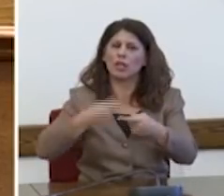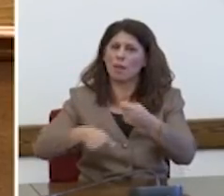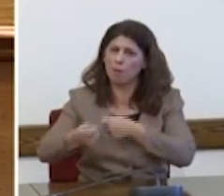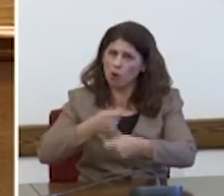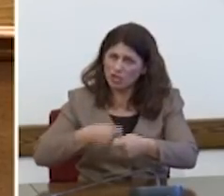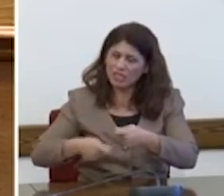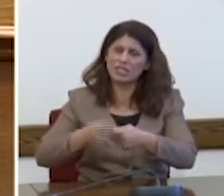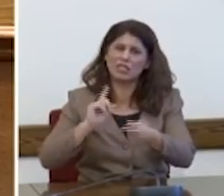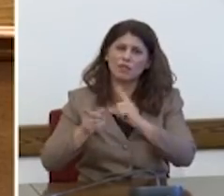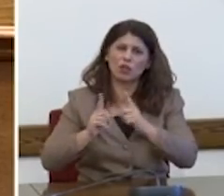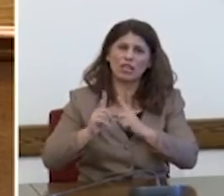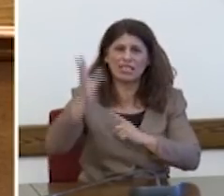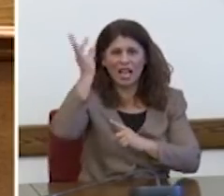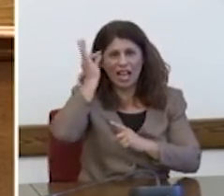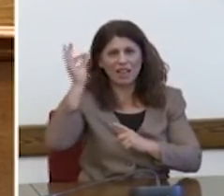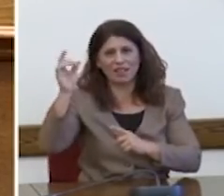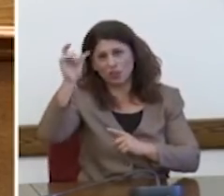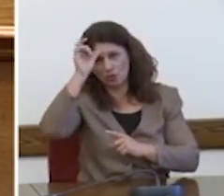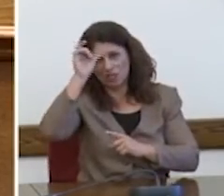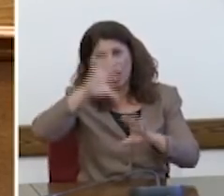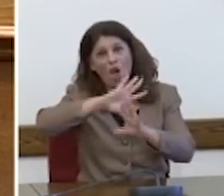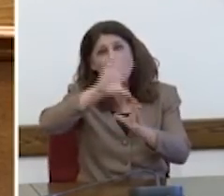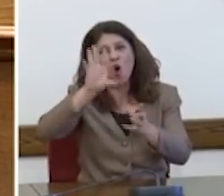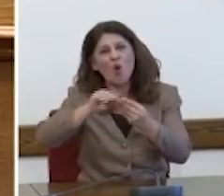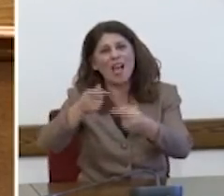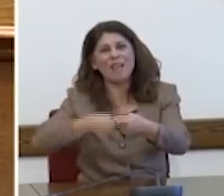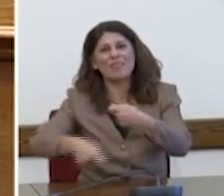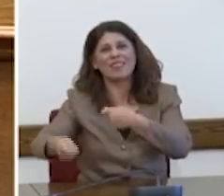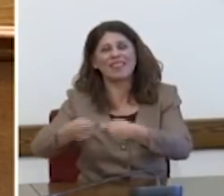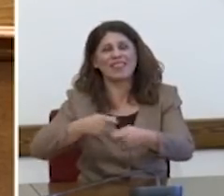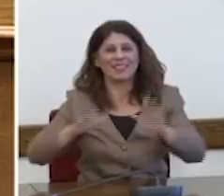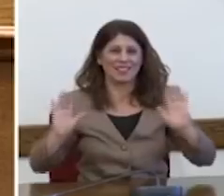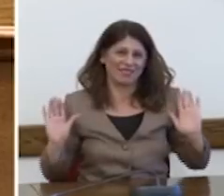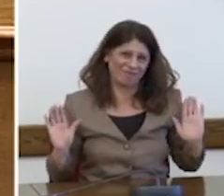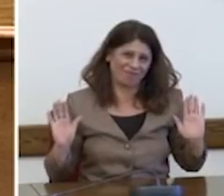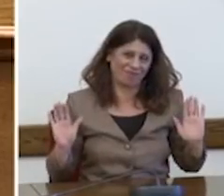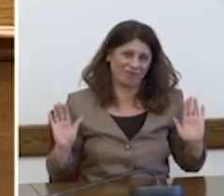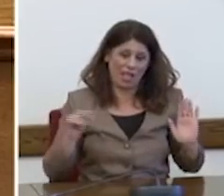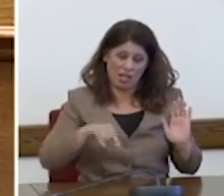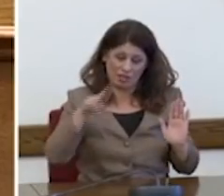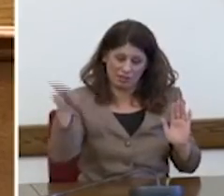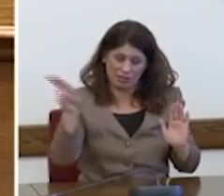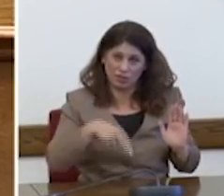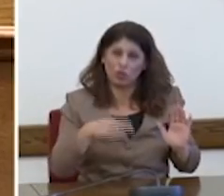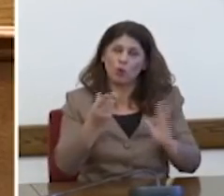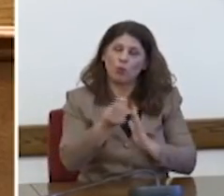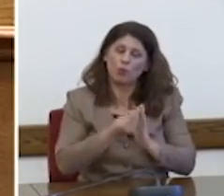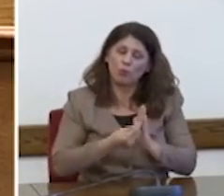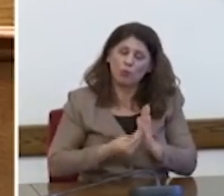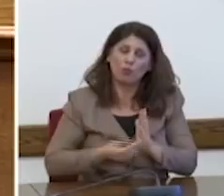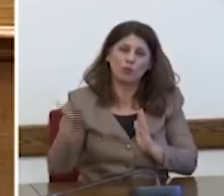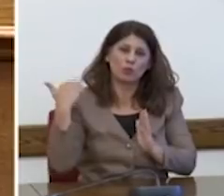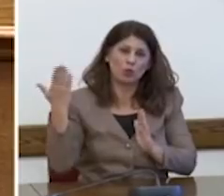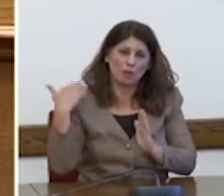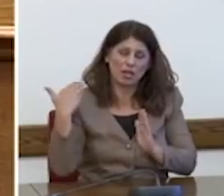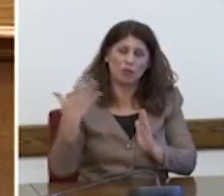Γαλλίας-Τουρκίας. Όλα business. Έχει καταρριφθεί συνεπώς, και μάλιστα πολλές φορές στο παρελθόν,